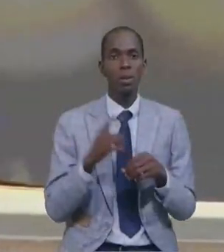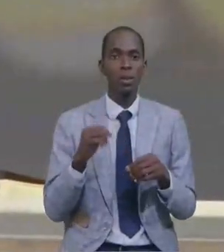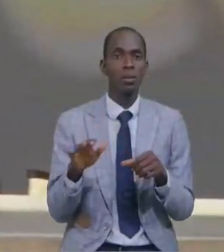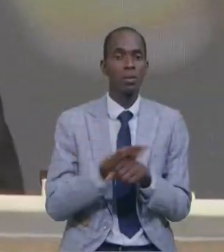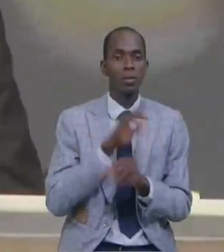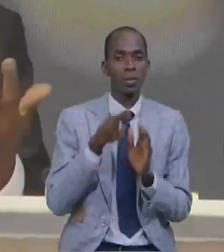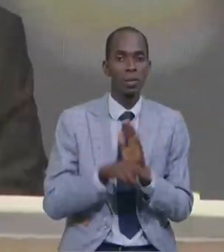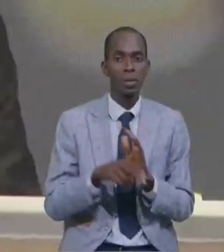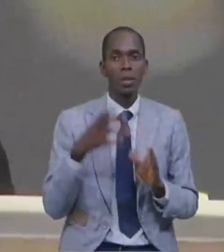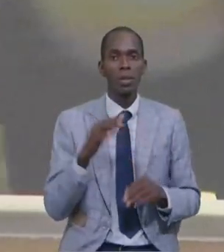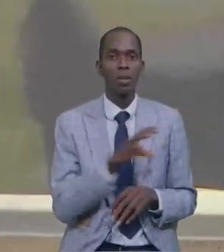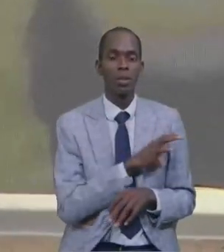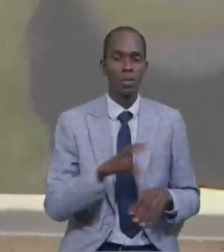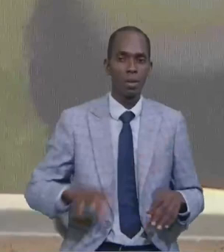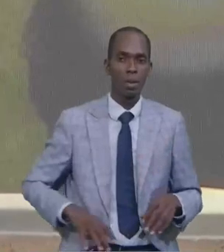considérer.